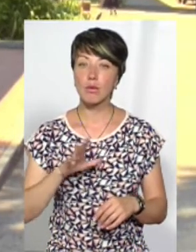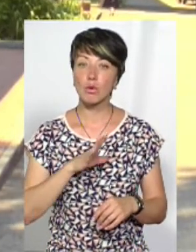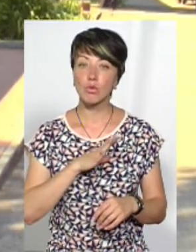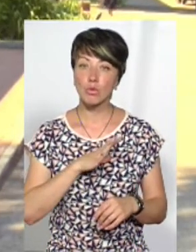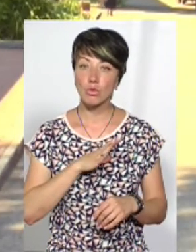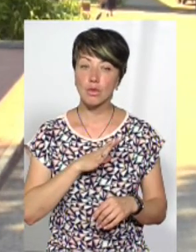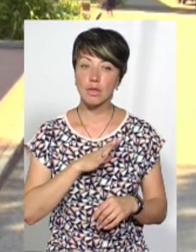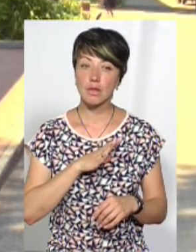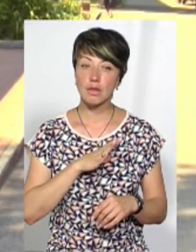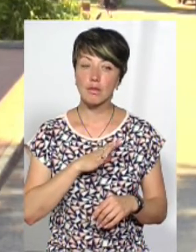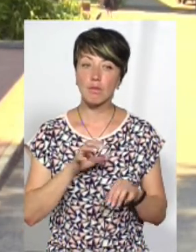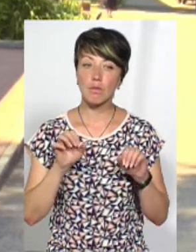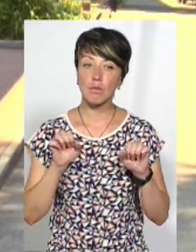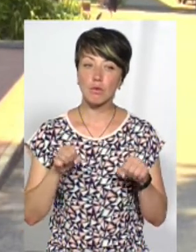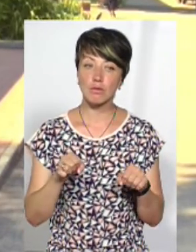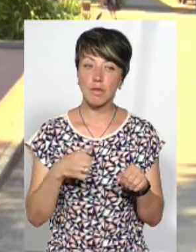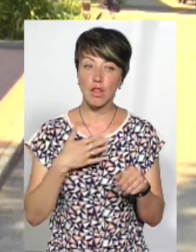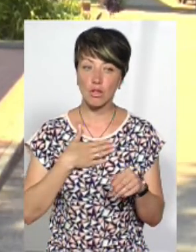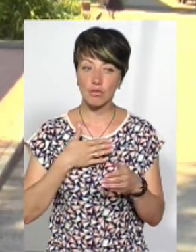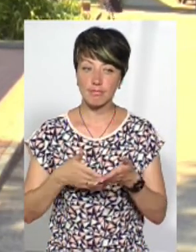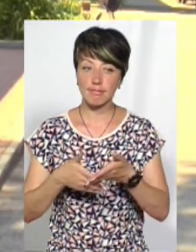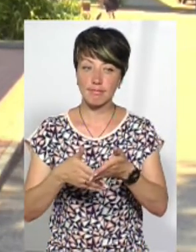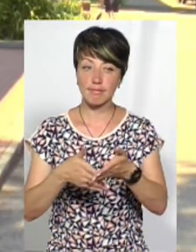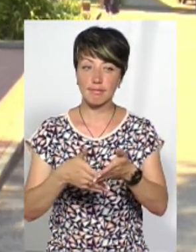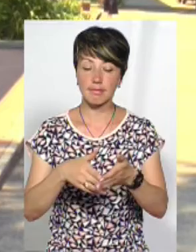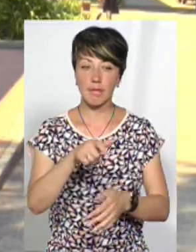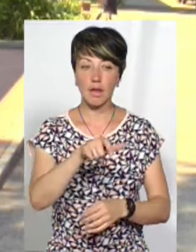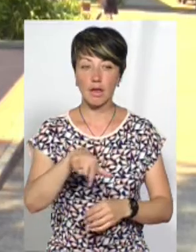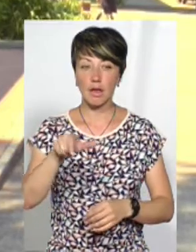чи підопічними, можна навіть сказати, були